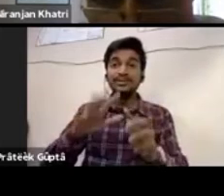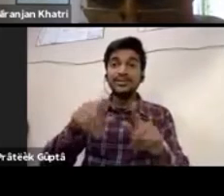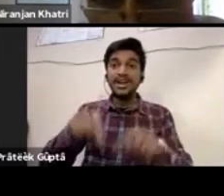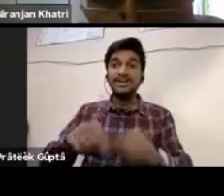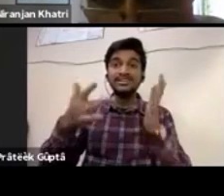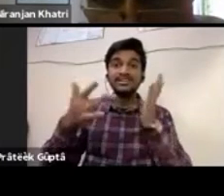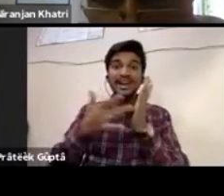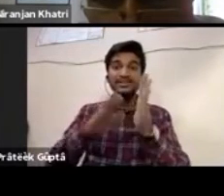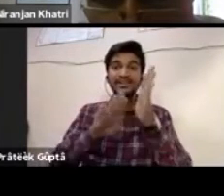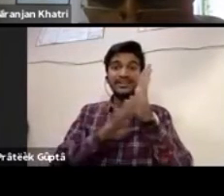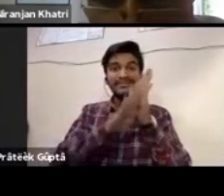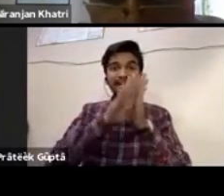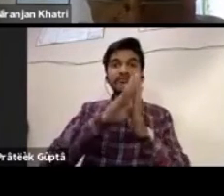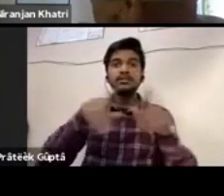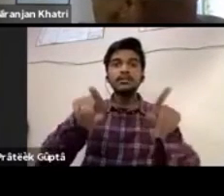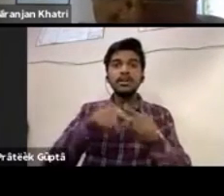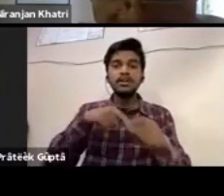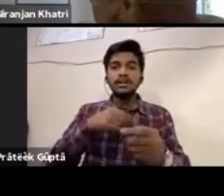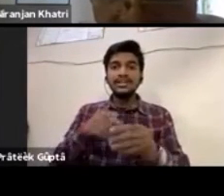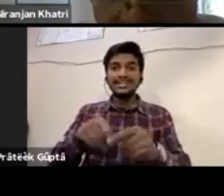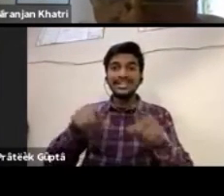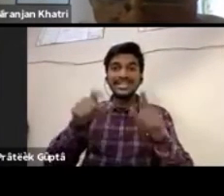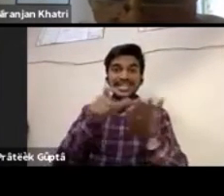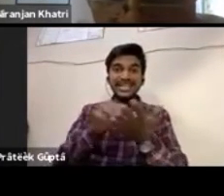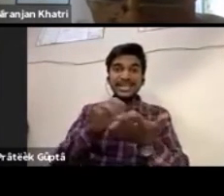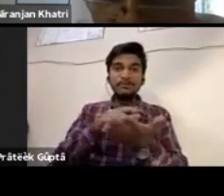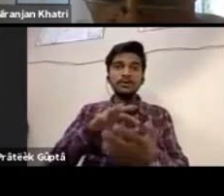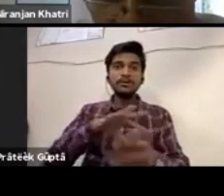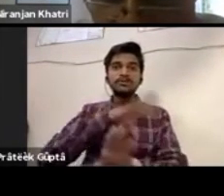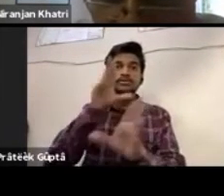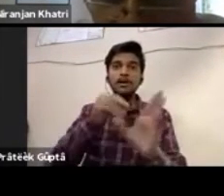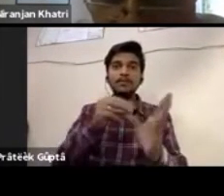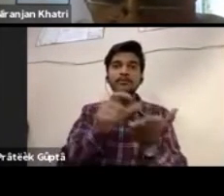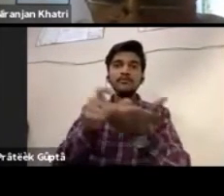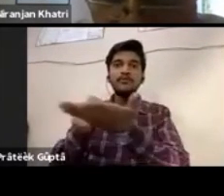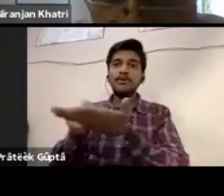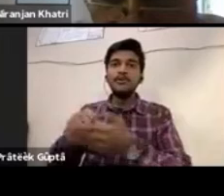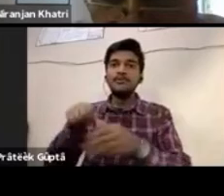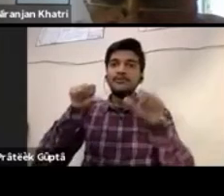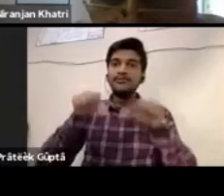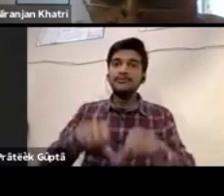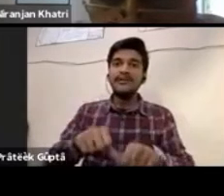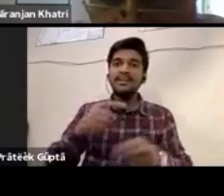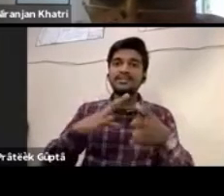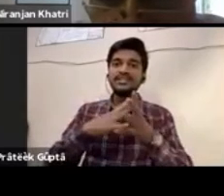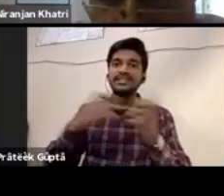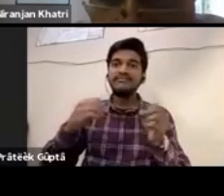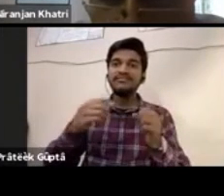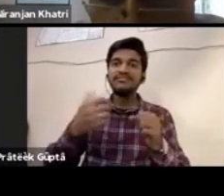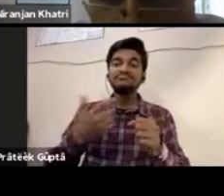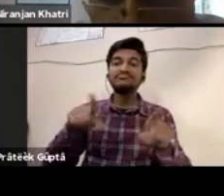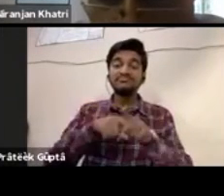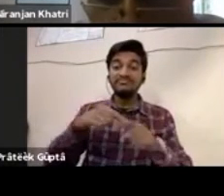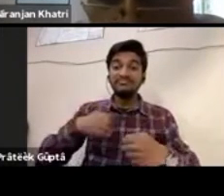हम technology के साथ आगे नहीं जा पा रहे. ठीक है? हमें कई चीजें अपने हाथ से कुछ करनी पड़ी.